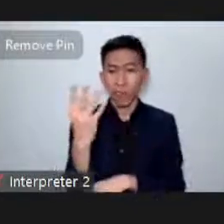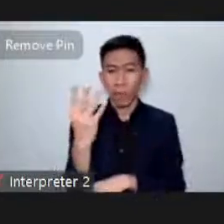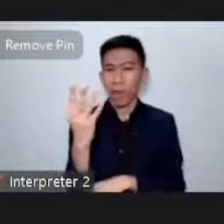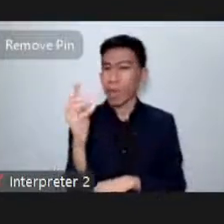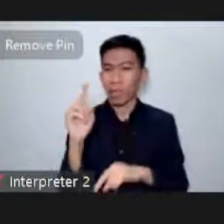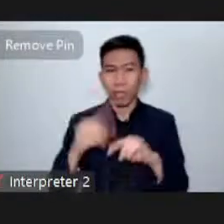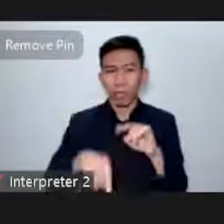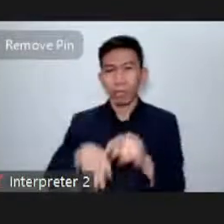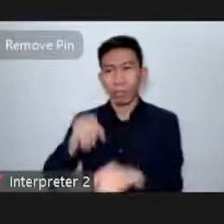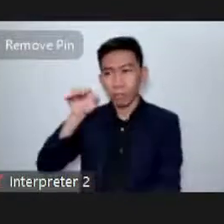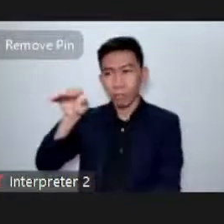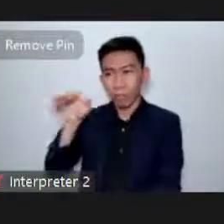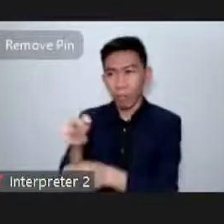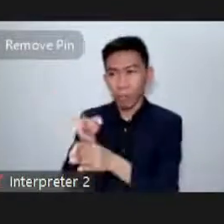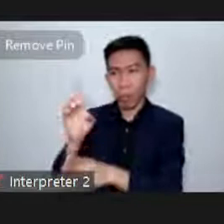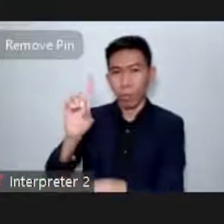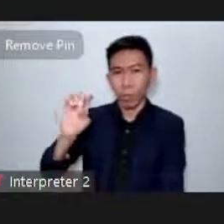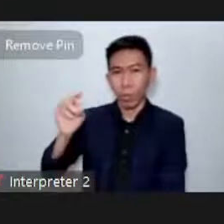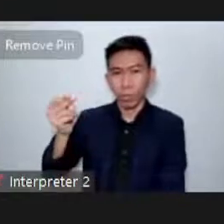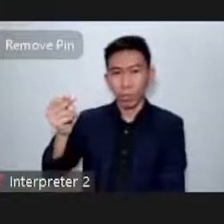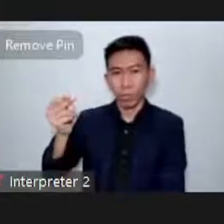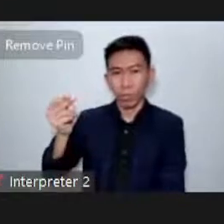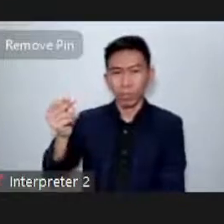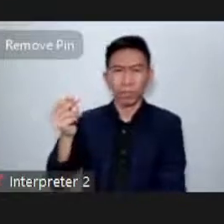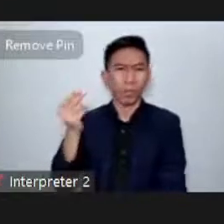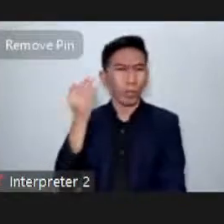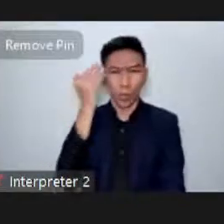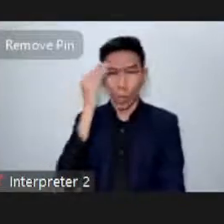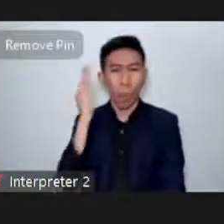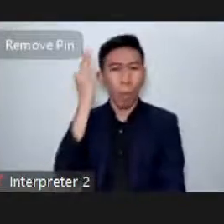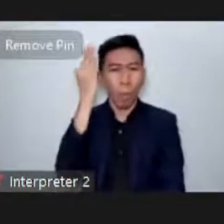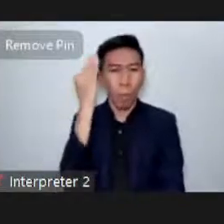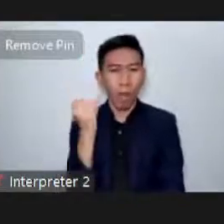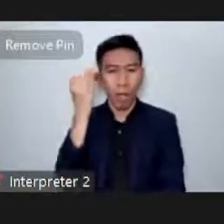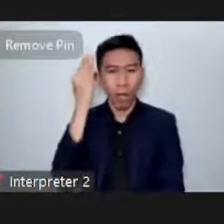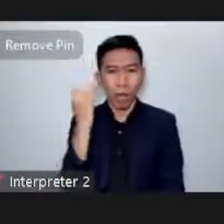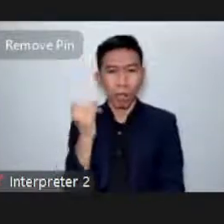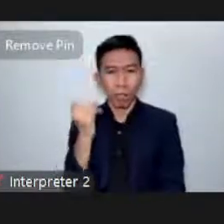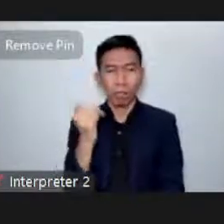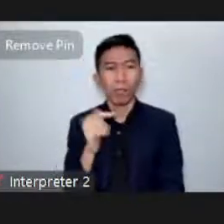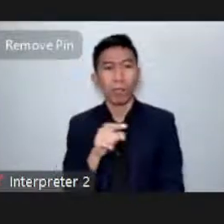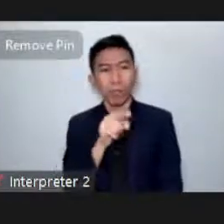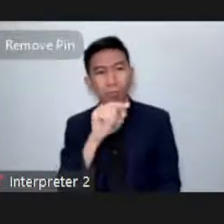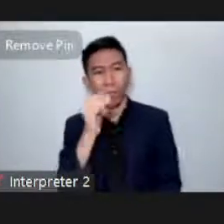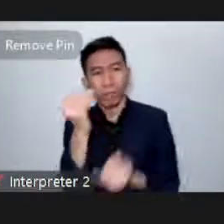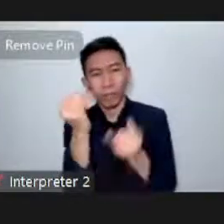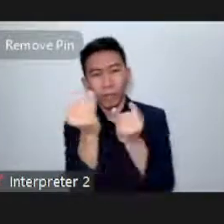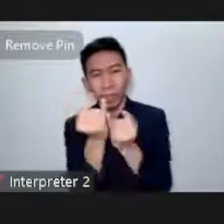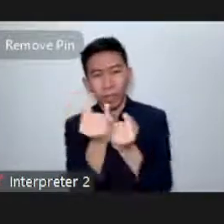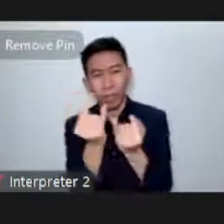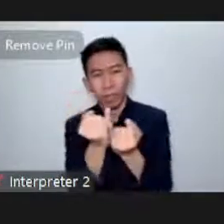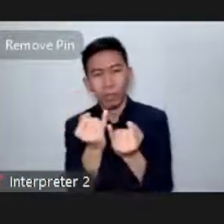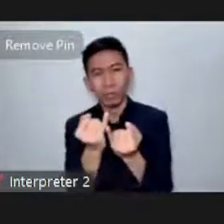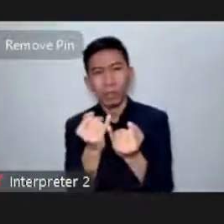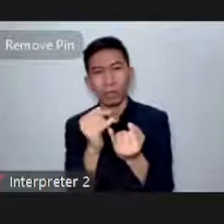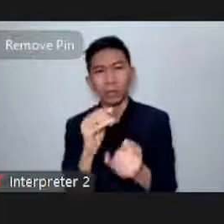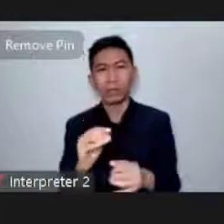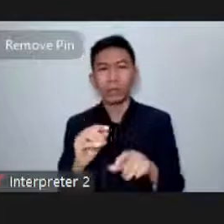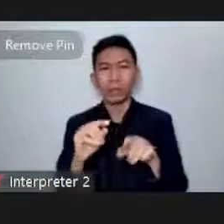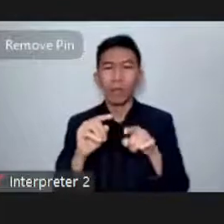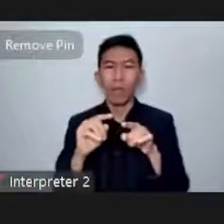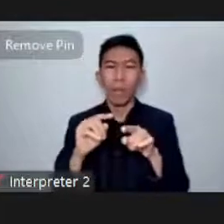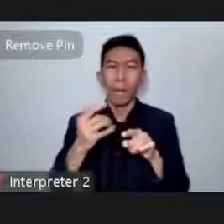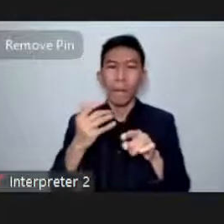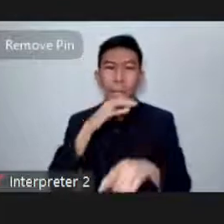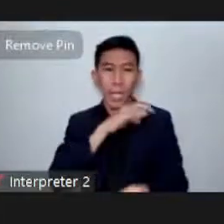lumapit sa DOH po. Hindi ko po alam kung anong dahilan. At saka sa PhilHealth po, yung C-package